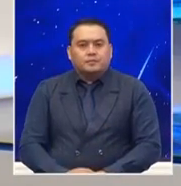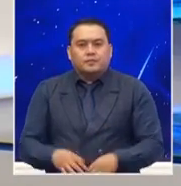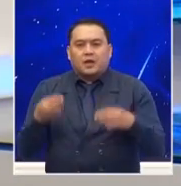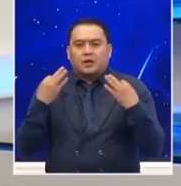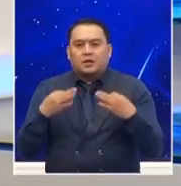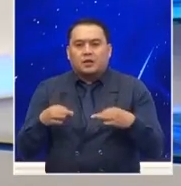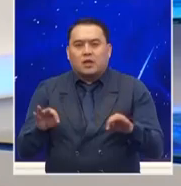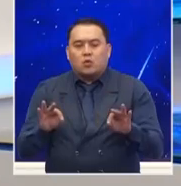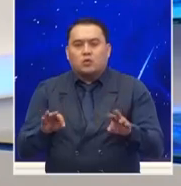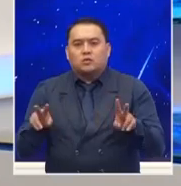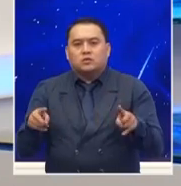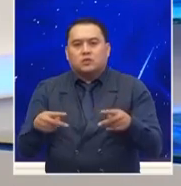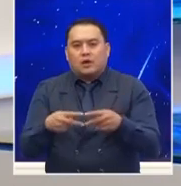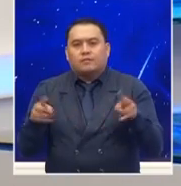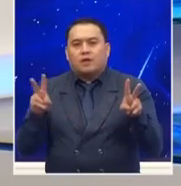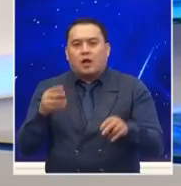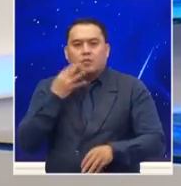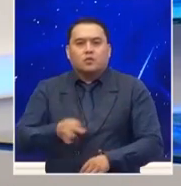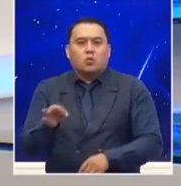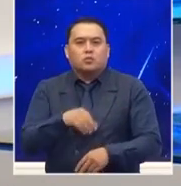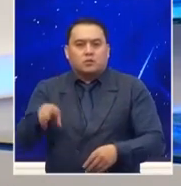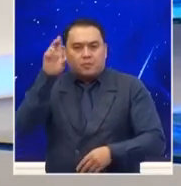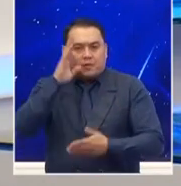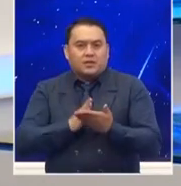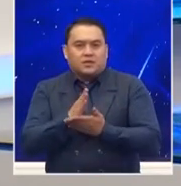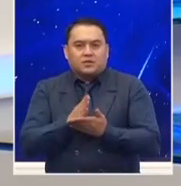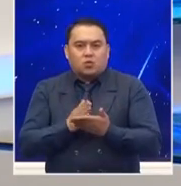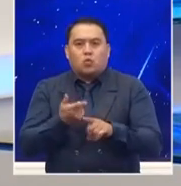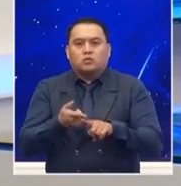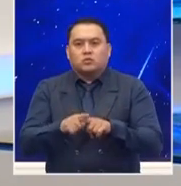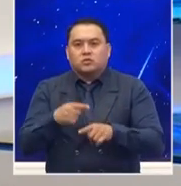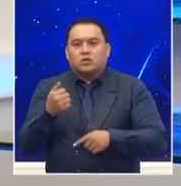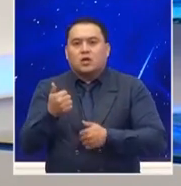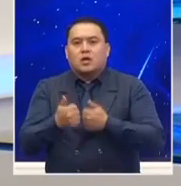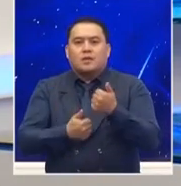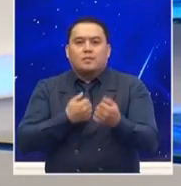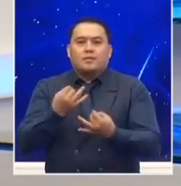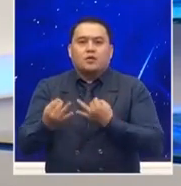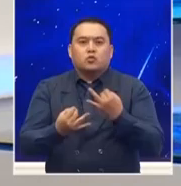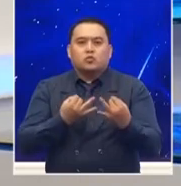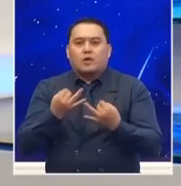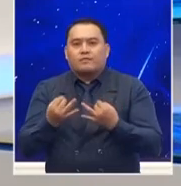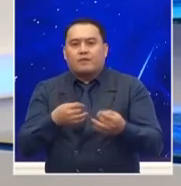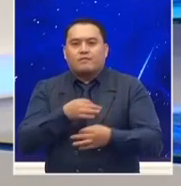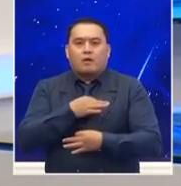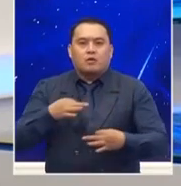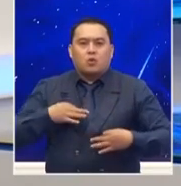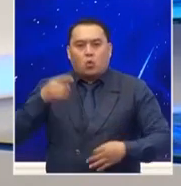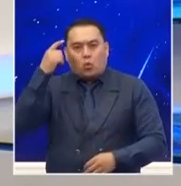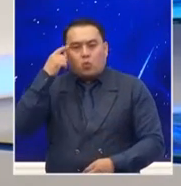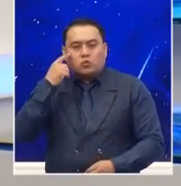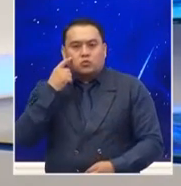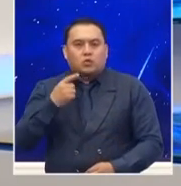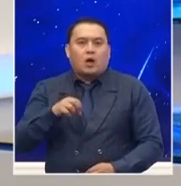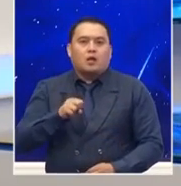Тәуелсіздік құрдастары Алматы облысында мемлекеттік қызметшілер арасында осындай атаумен пікір сайыс турнирі өтті. Финалда Көксу мен